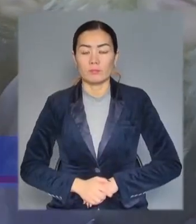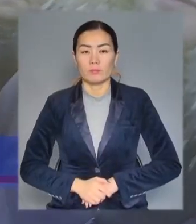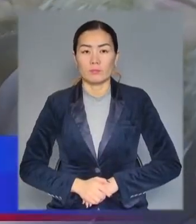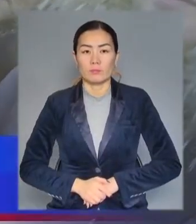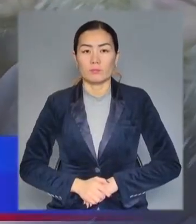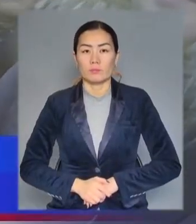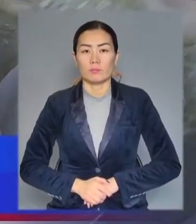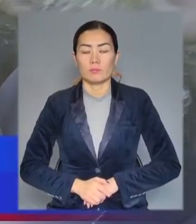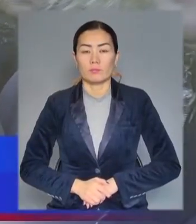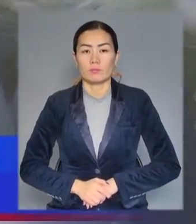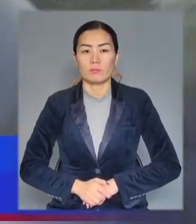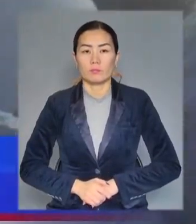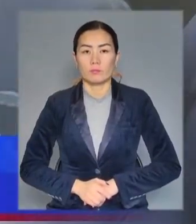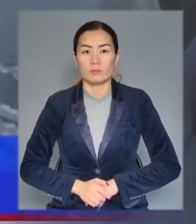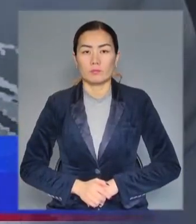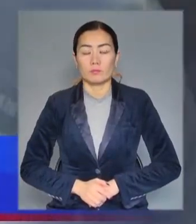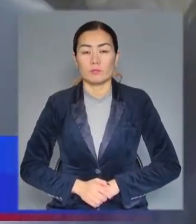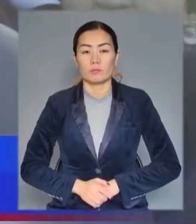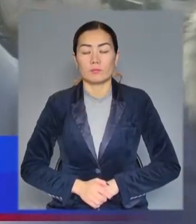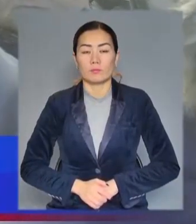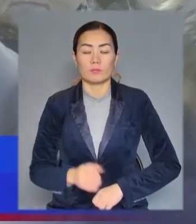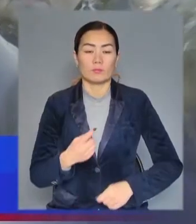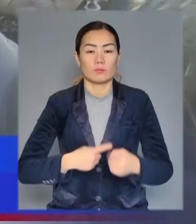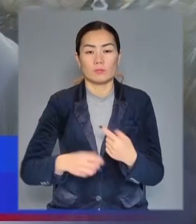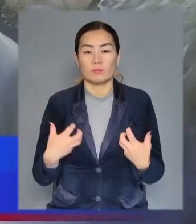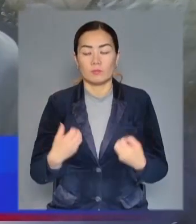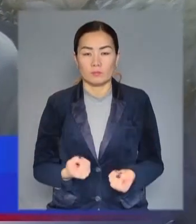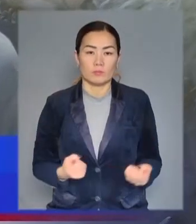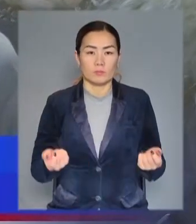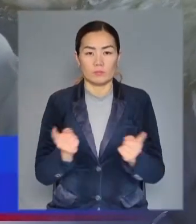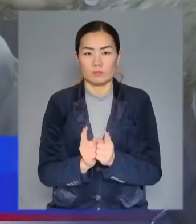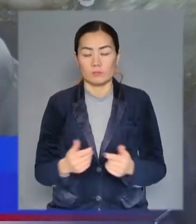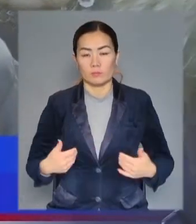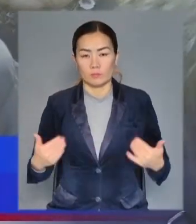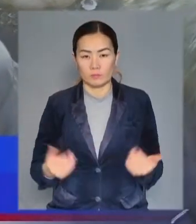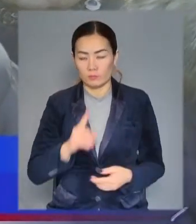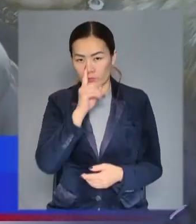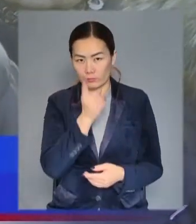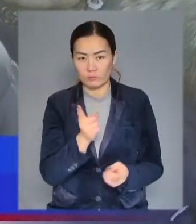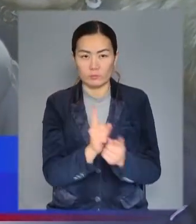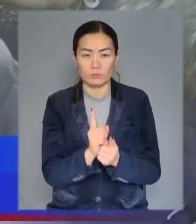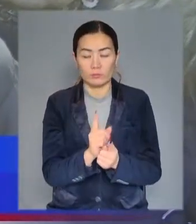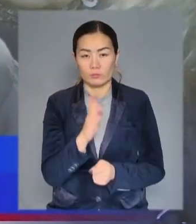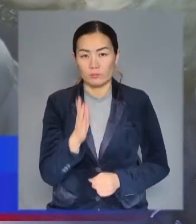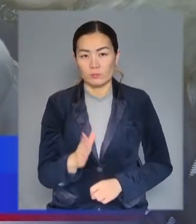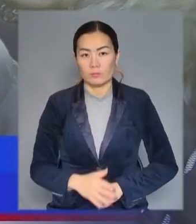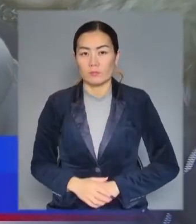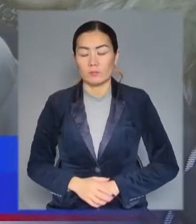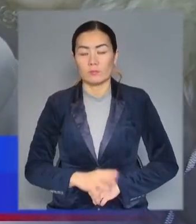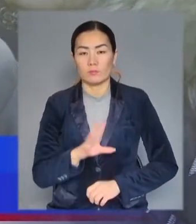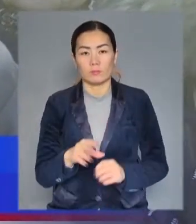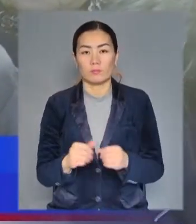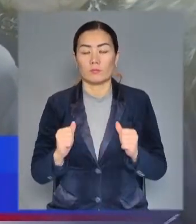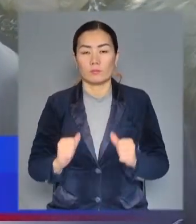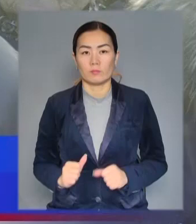армияға. Ал енді жақсы жол тілейміз, аман есен барып келіп дейміз. Қазір заман тыныш, барлығы жақсы, барлығы